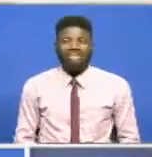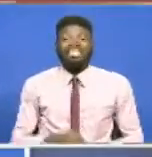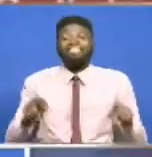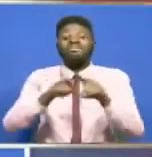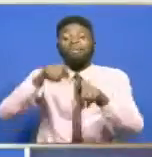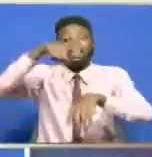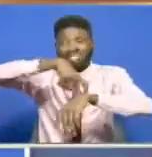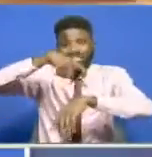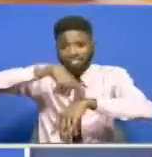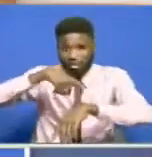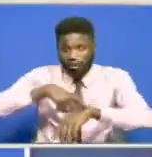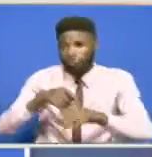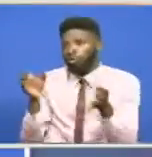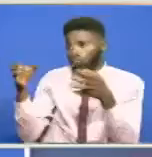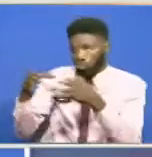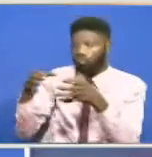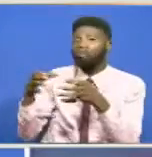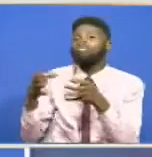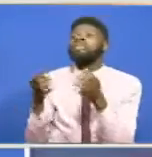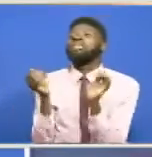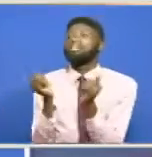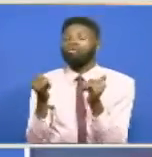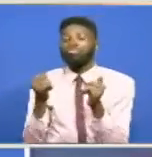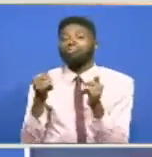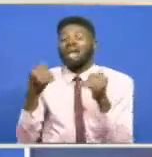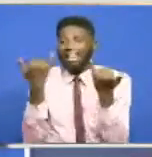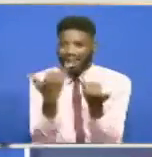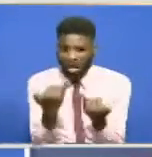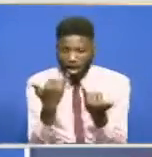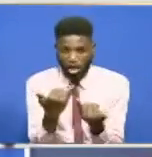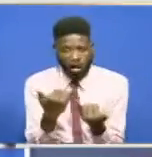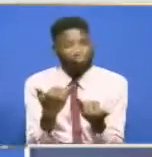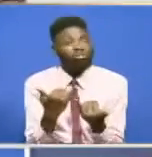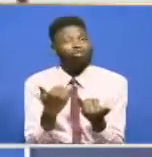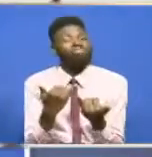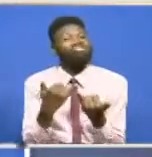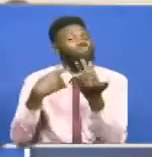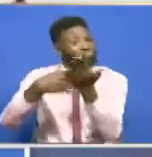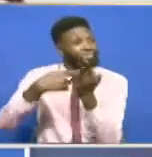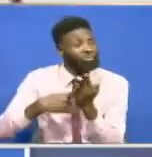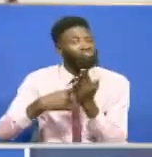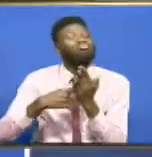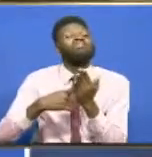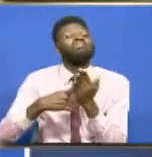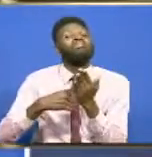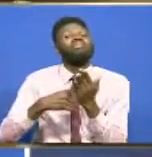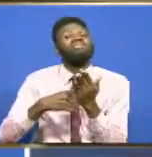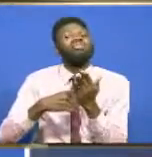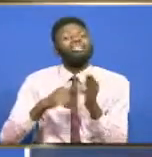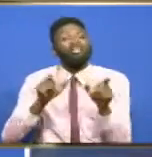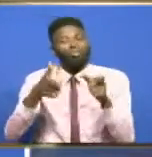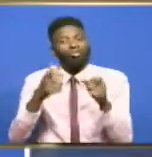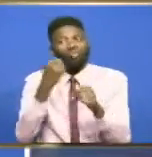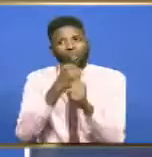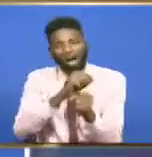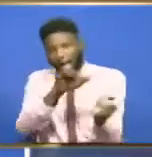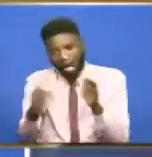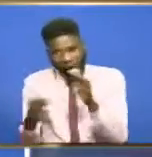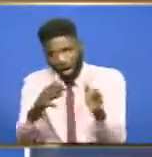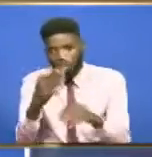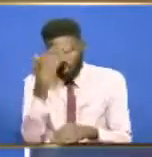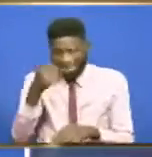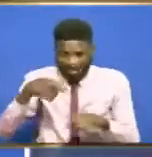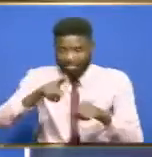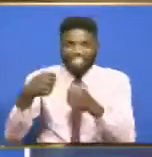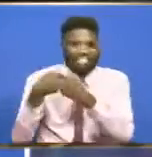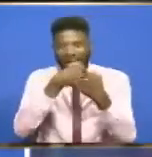huo, kundi la wahariri humu nchini linakadiria upya hali ya taaluma ya wanahabari na vyombo vya habari ambavyo vinakumbwa na changamoto kwenye